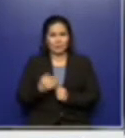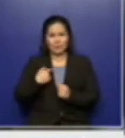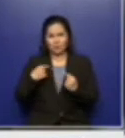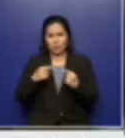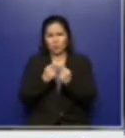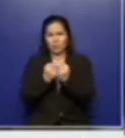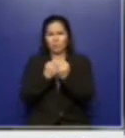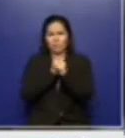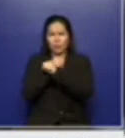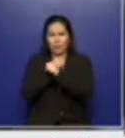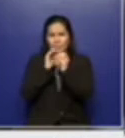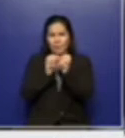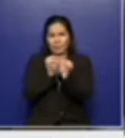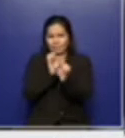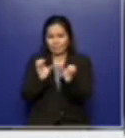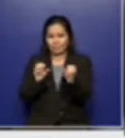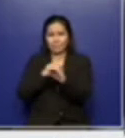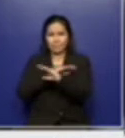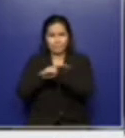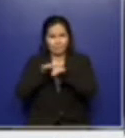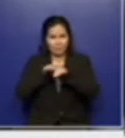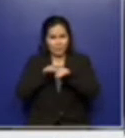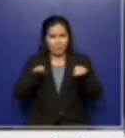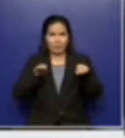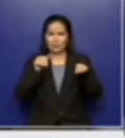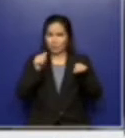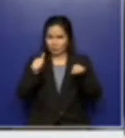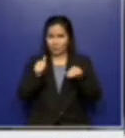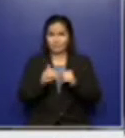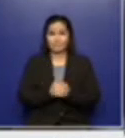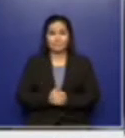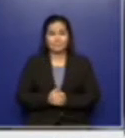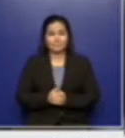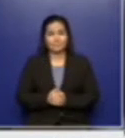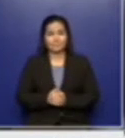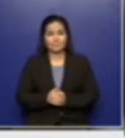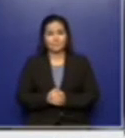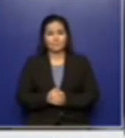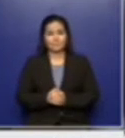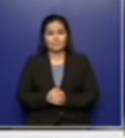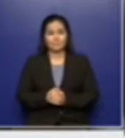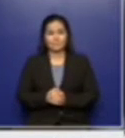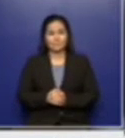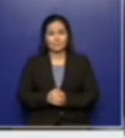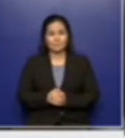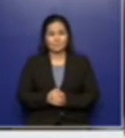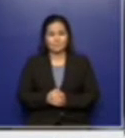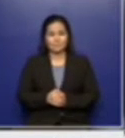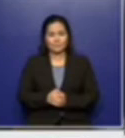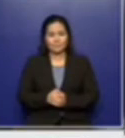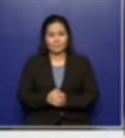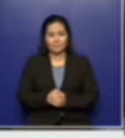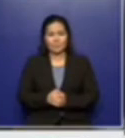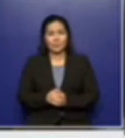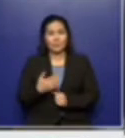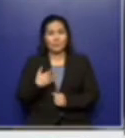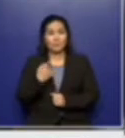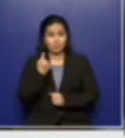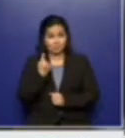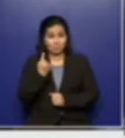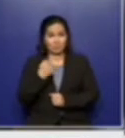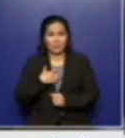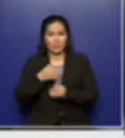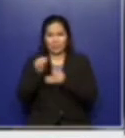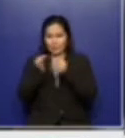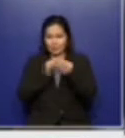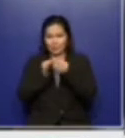ก็ได้ครับครับผมก็การลงท่านประธานครับสิ่งที่ผมอภิปรายคือความจ